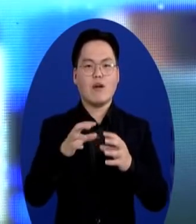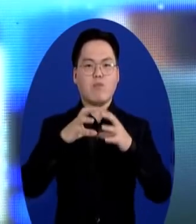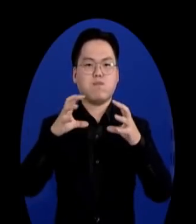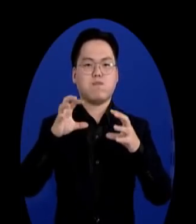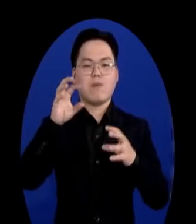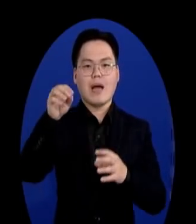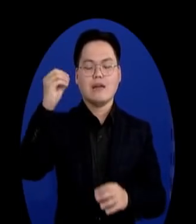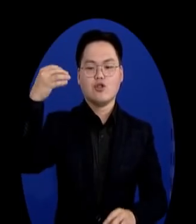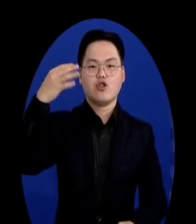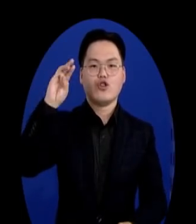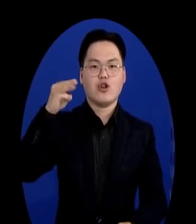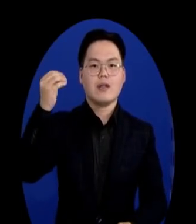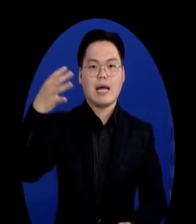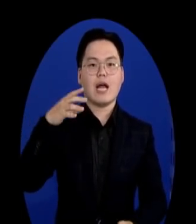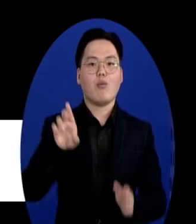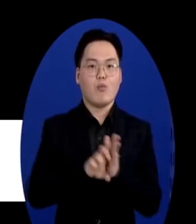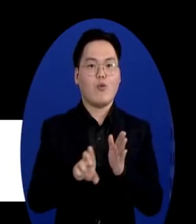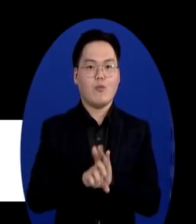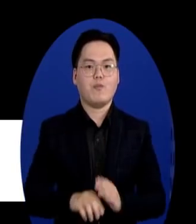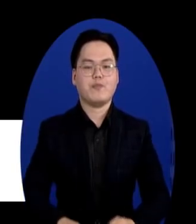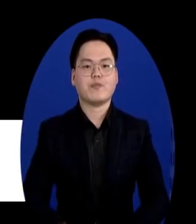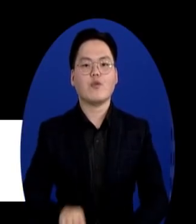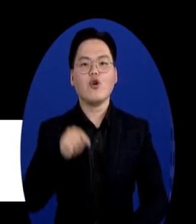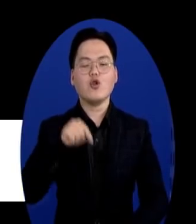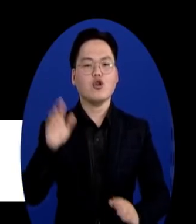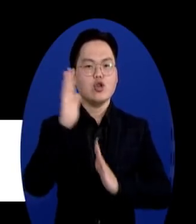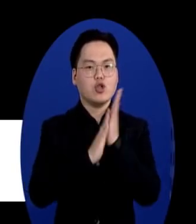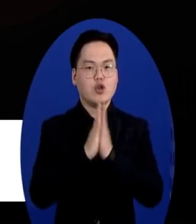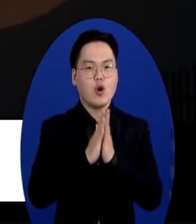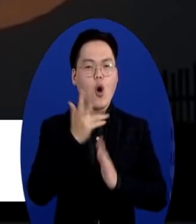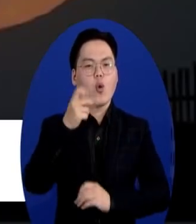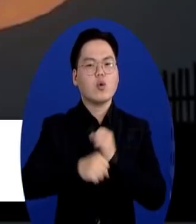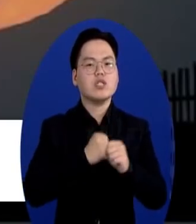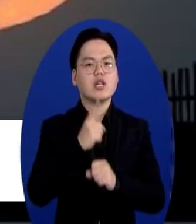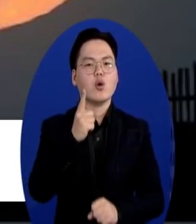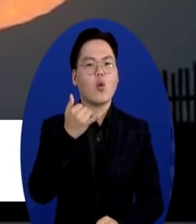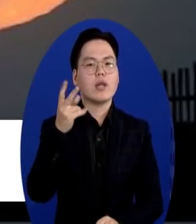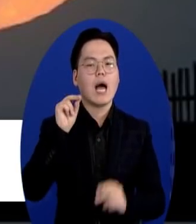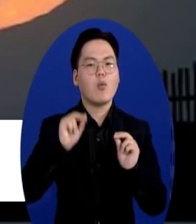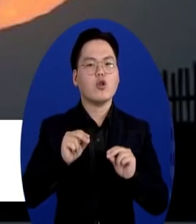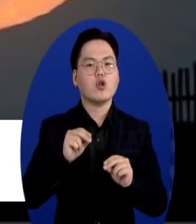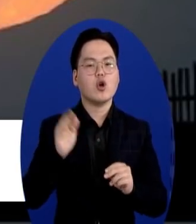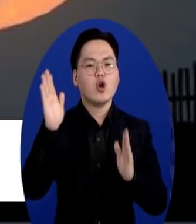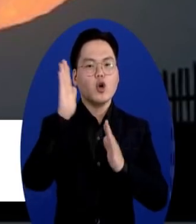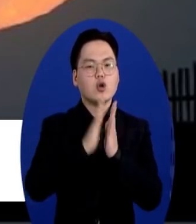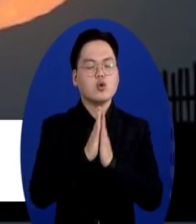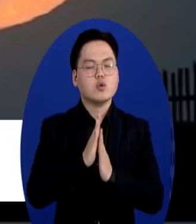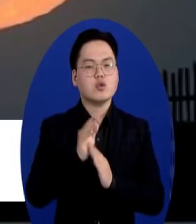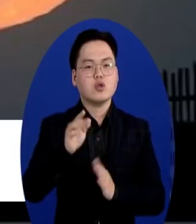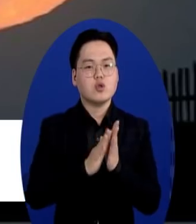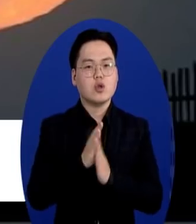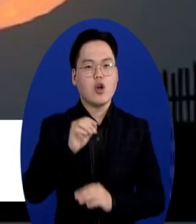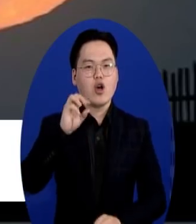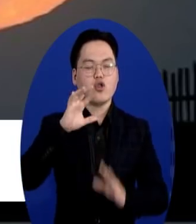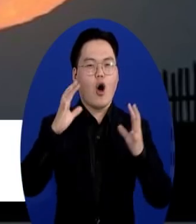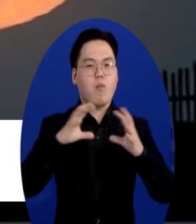гэрлэр бүрэн гэрэлтэх үед тэргэл сар үзэгддэг. Өнөөдөр шөнө 3 жилдээ ганц удаа үзэгддэг зуны өдрлийн хамгийн сүүлийн тэргэл сар мандах юм